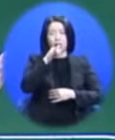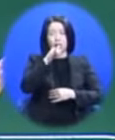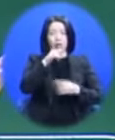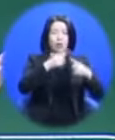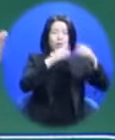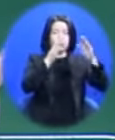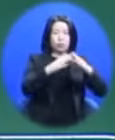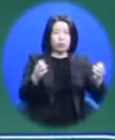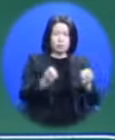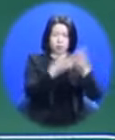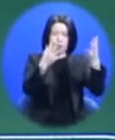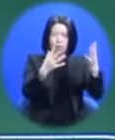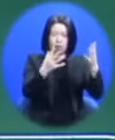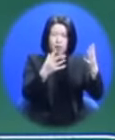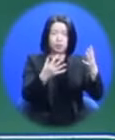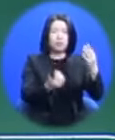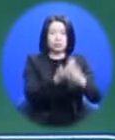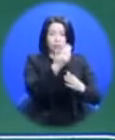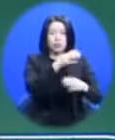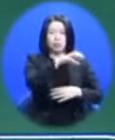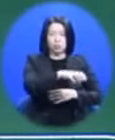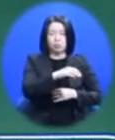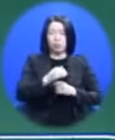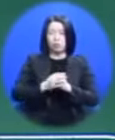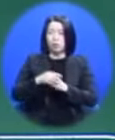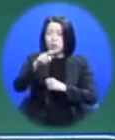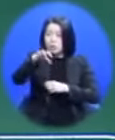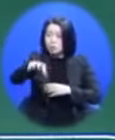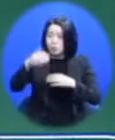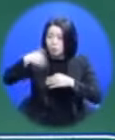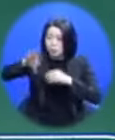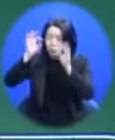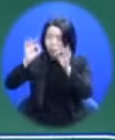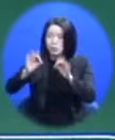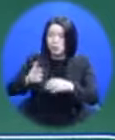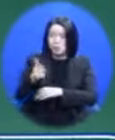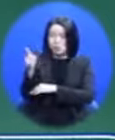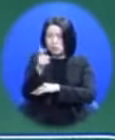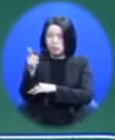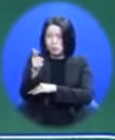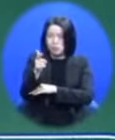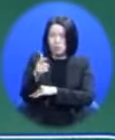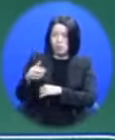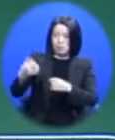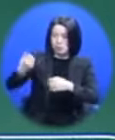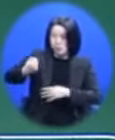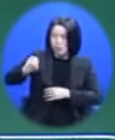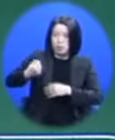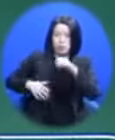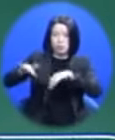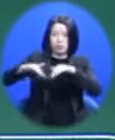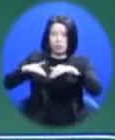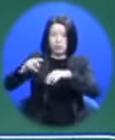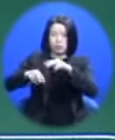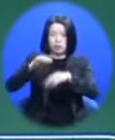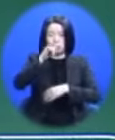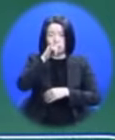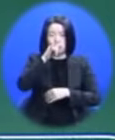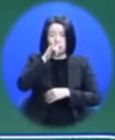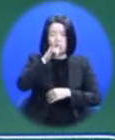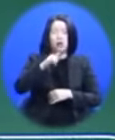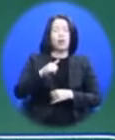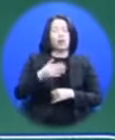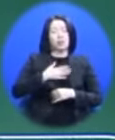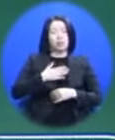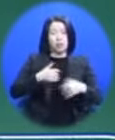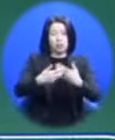테러가 일어났던 그런 교회 그리고 현지 전도를 나오는데 총을 든 사람이 왔다 갔다 가는 거예요. 그런데 저하고 같이 팀을 이루어